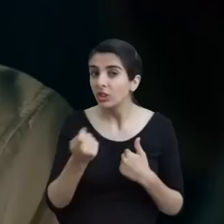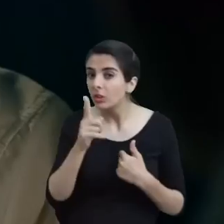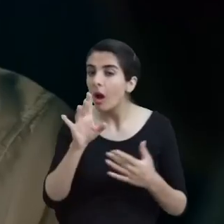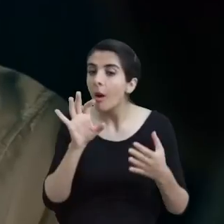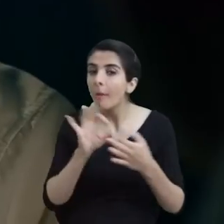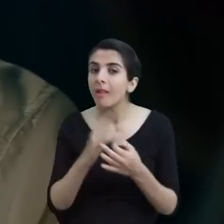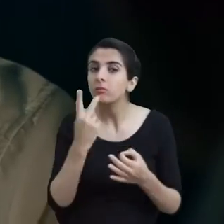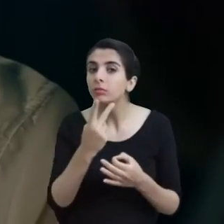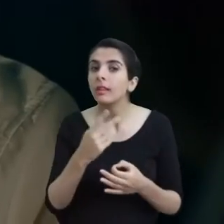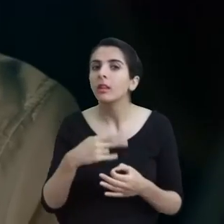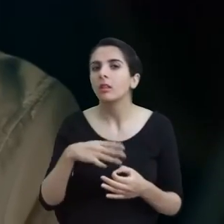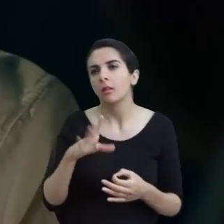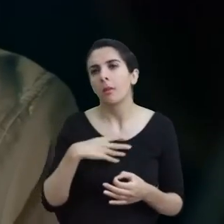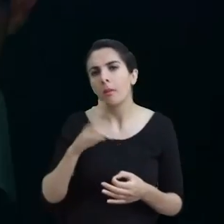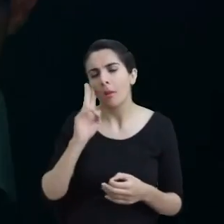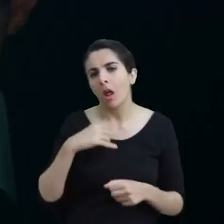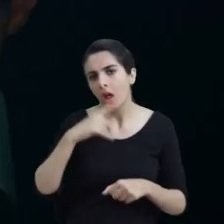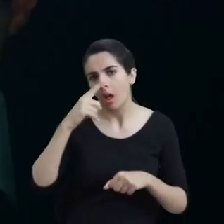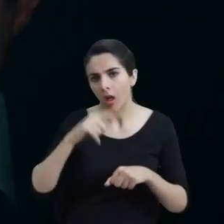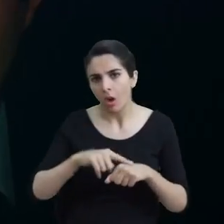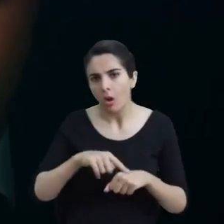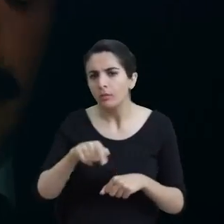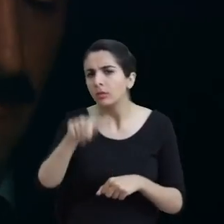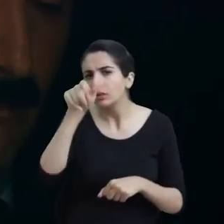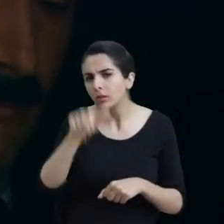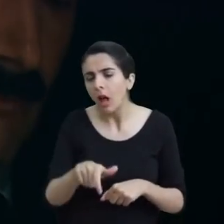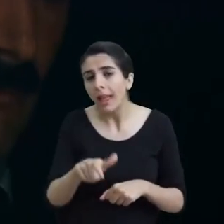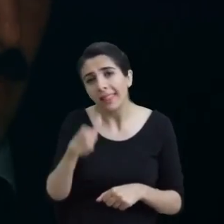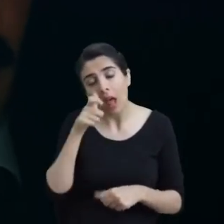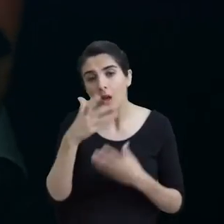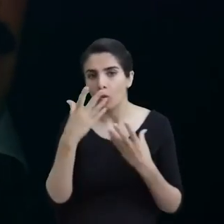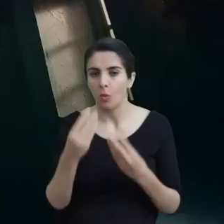işin sadece senin tarafından yapılacağına kani olduk. Sen sadece